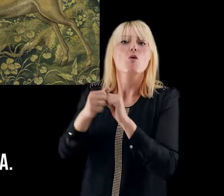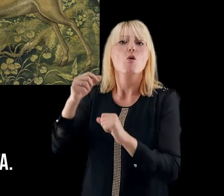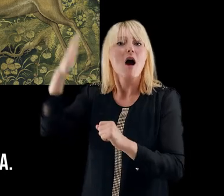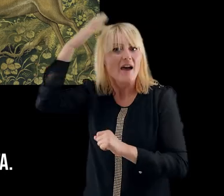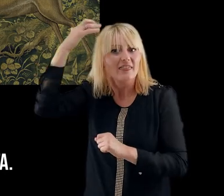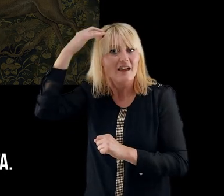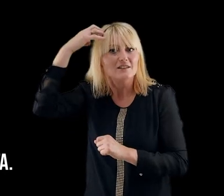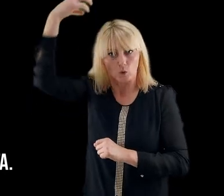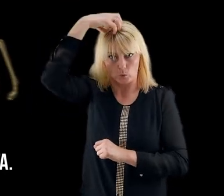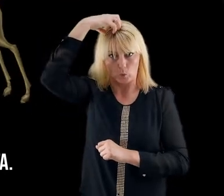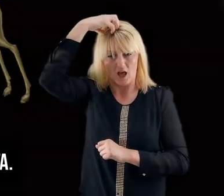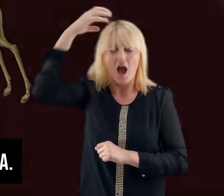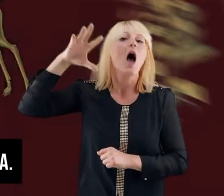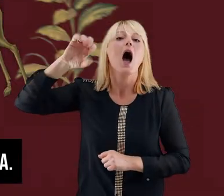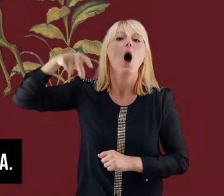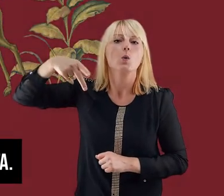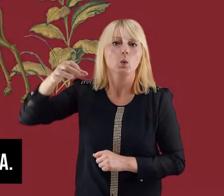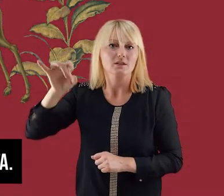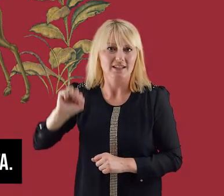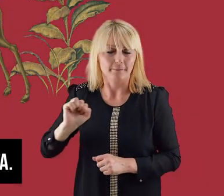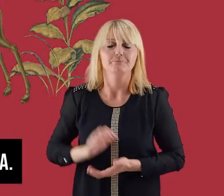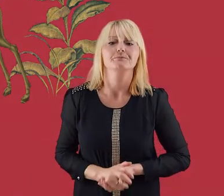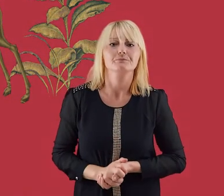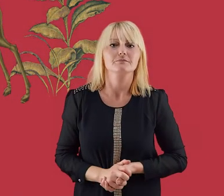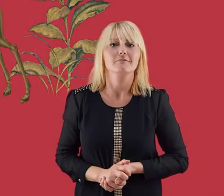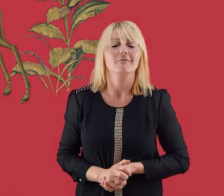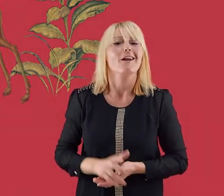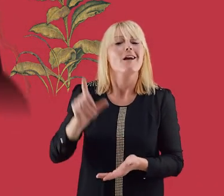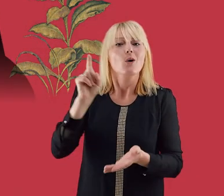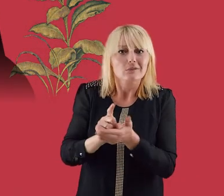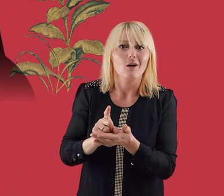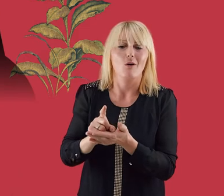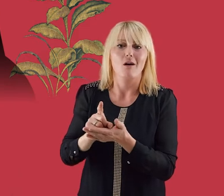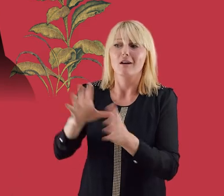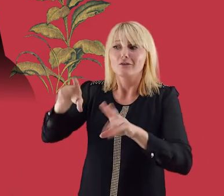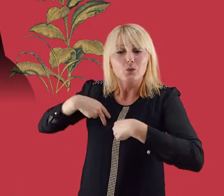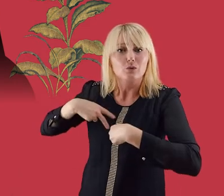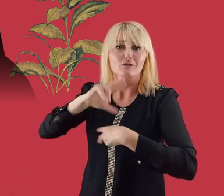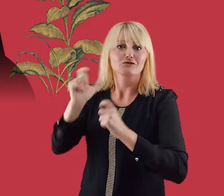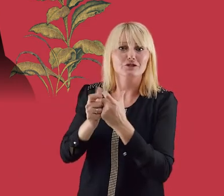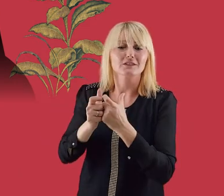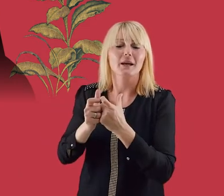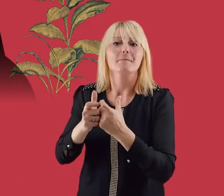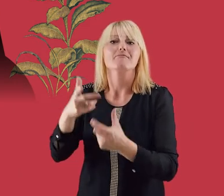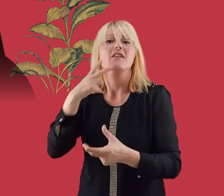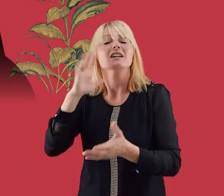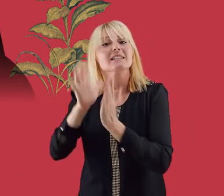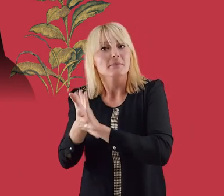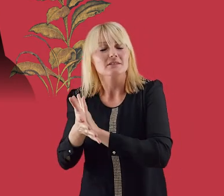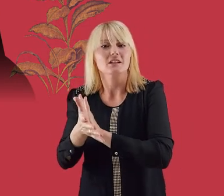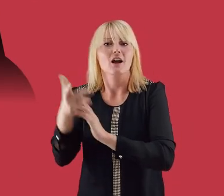oraz arrasy fundacji króla Zygmunta Augusta. Odzyskanie tych dzieł miało duże znaczenie dla rozwijającej się